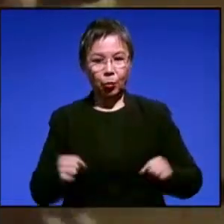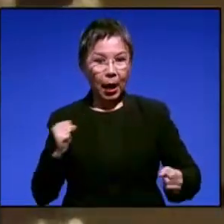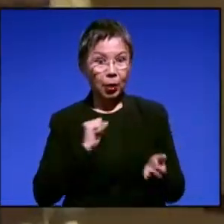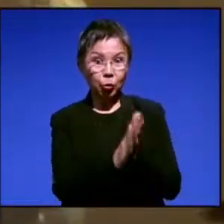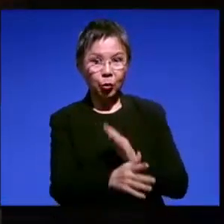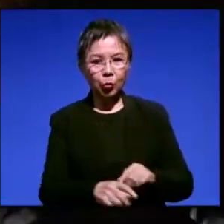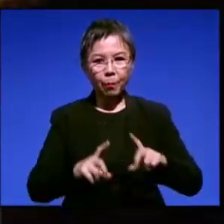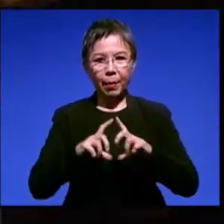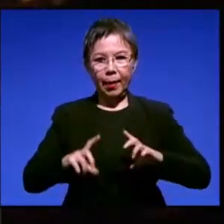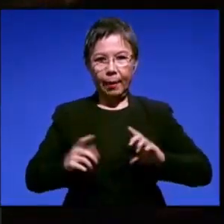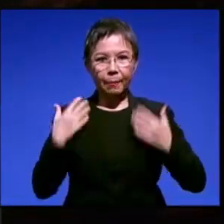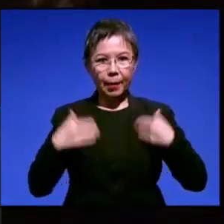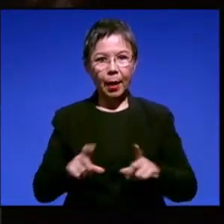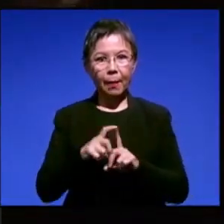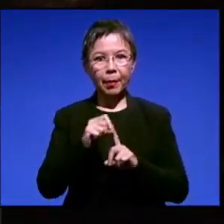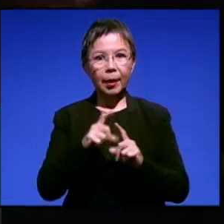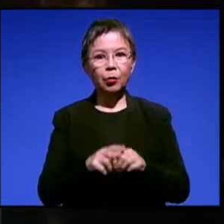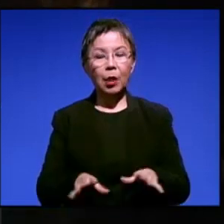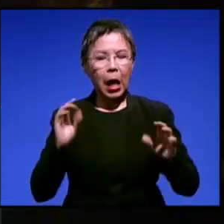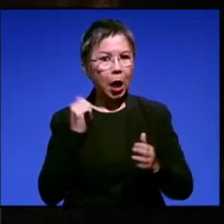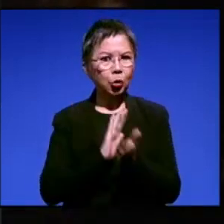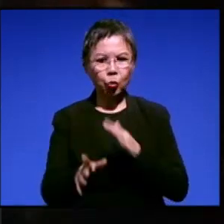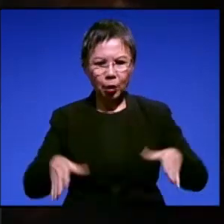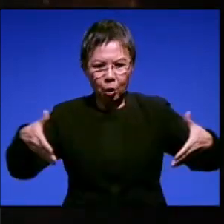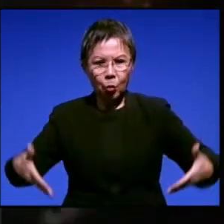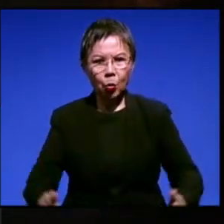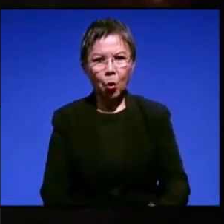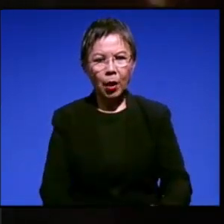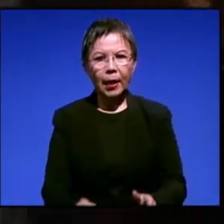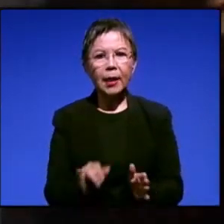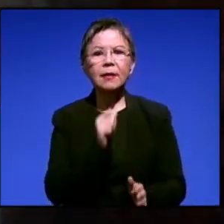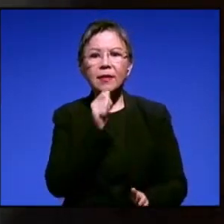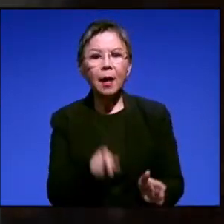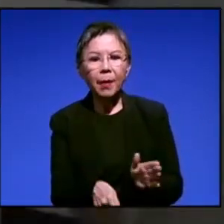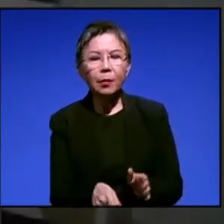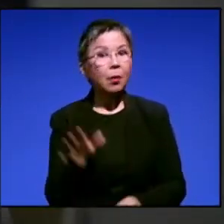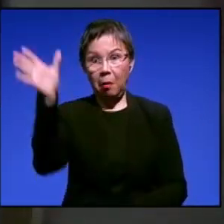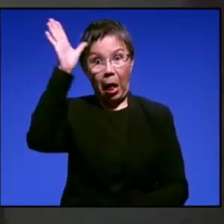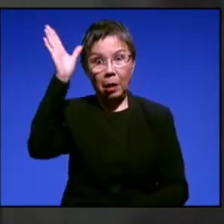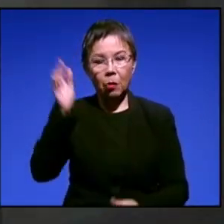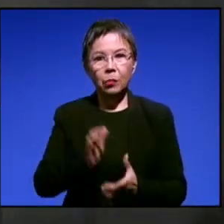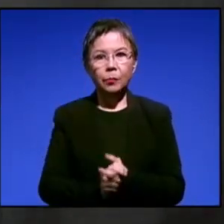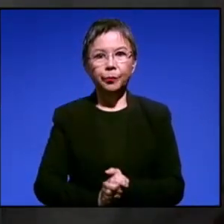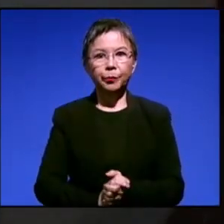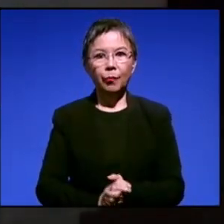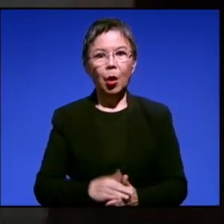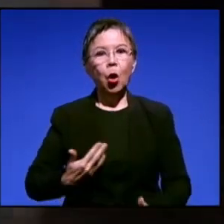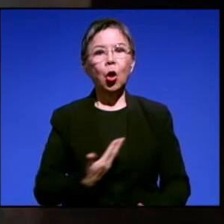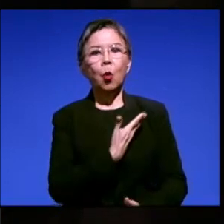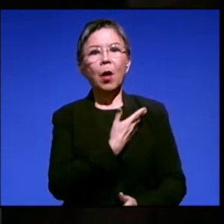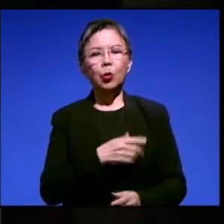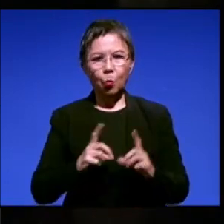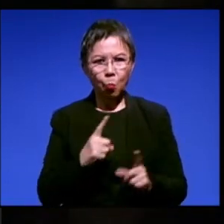COVID-19 Kabupaten Sumedang memakamkan korban secara khusus karena tidak menemukan identitas pada tubuh korban. Korban diduga